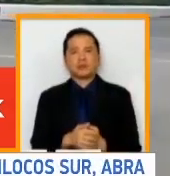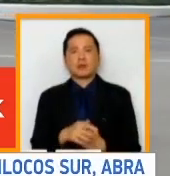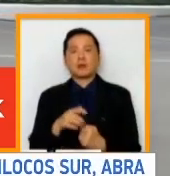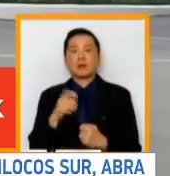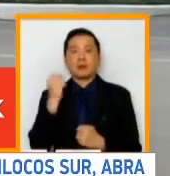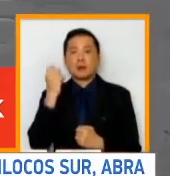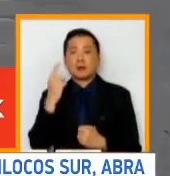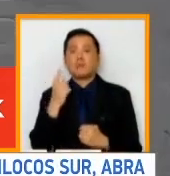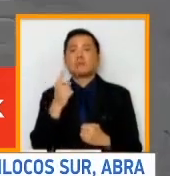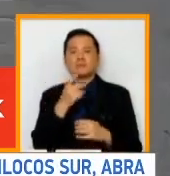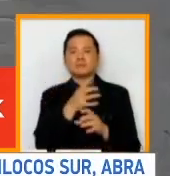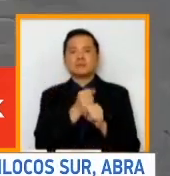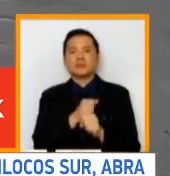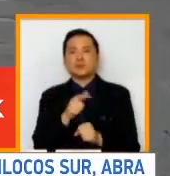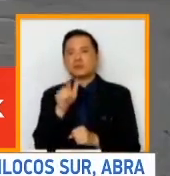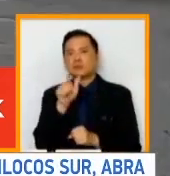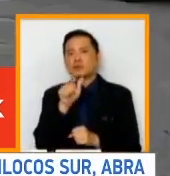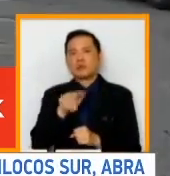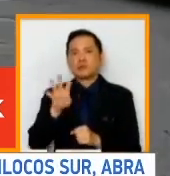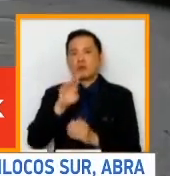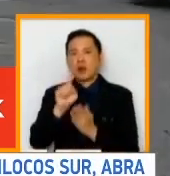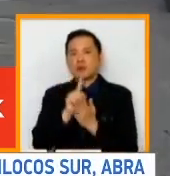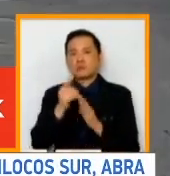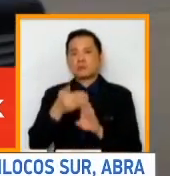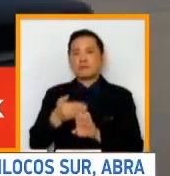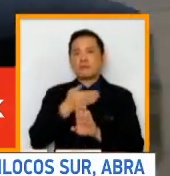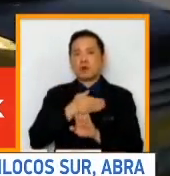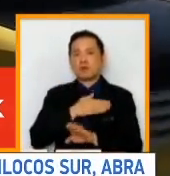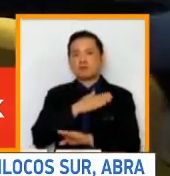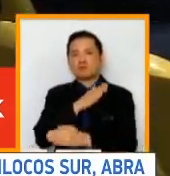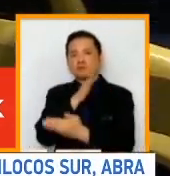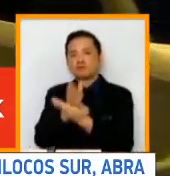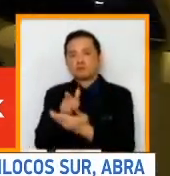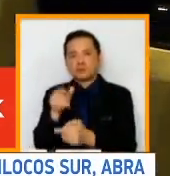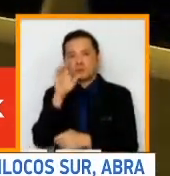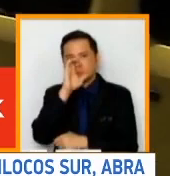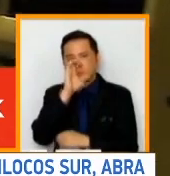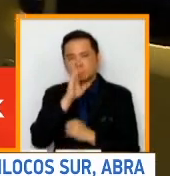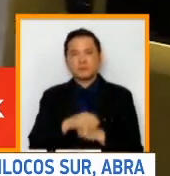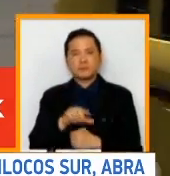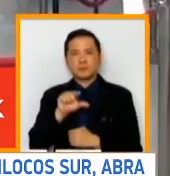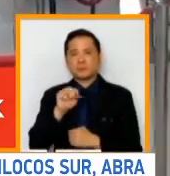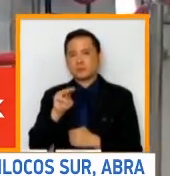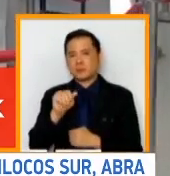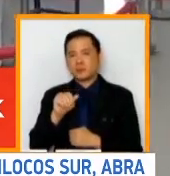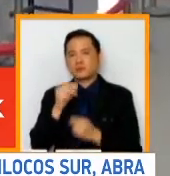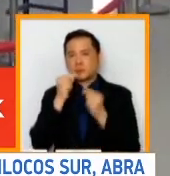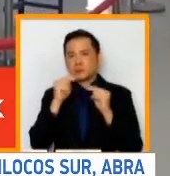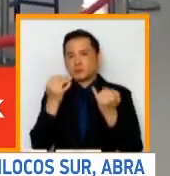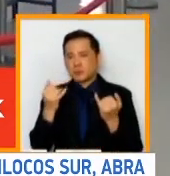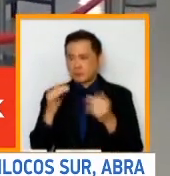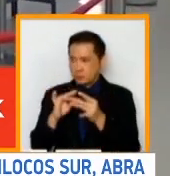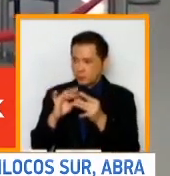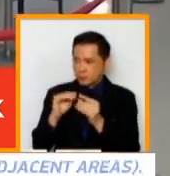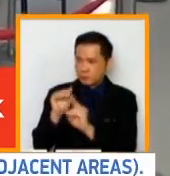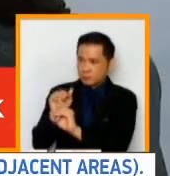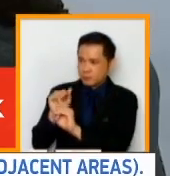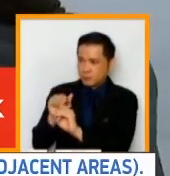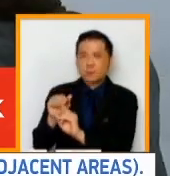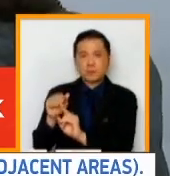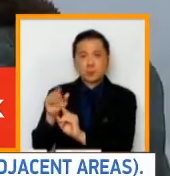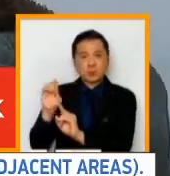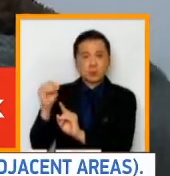bago bumiyahe papuntang Cebu. Sinusubukan pa rin kunin ng GMA News ang komento ng Department of Health tungkol sa bagong pulisiya